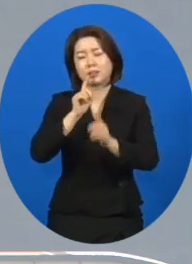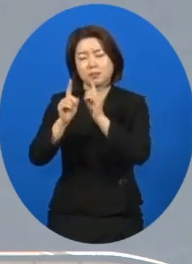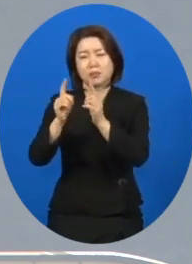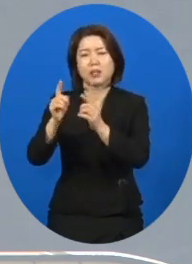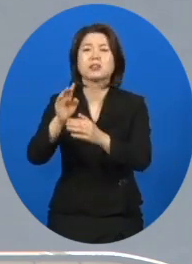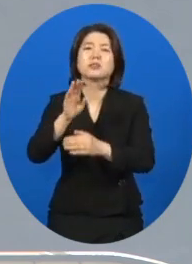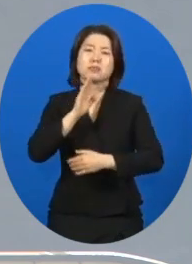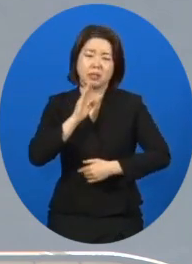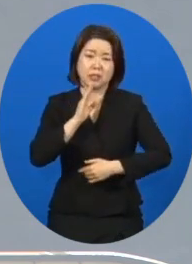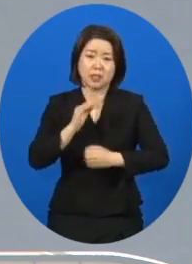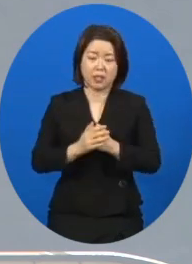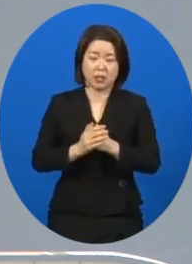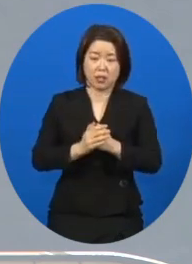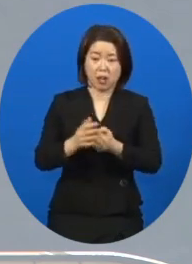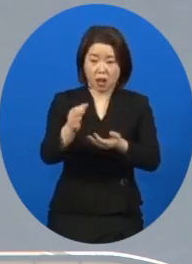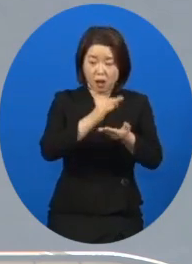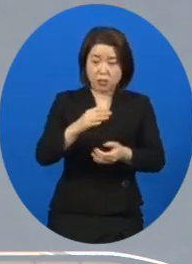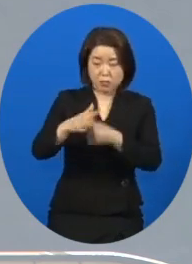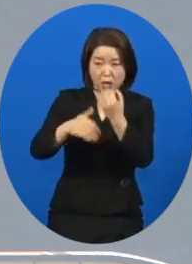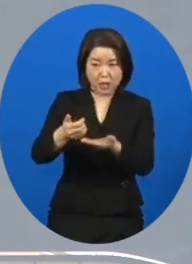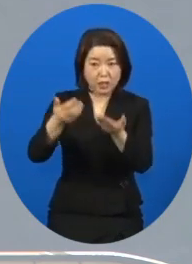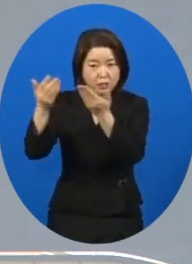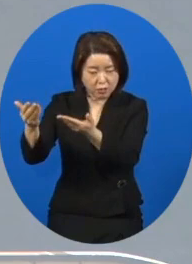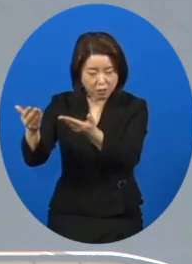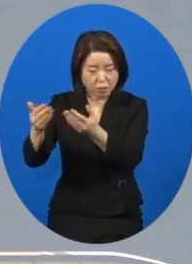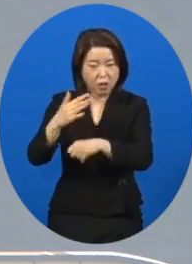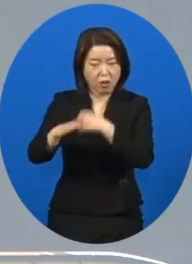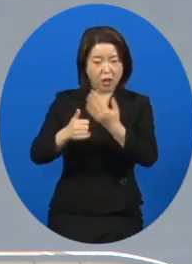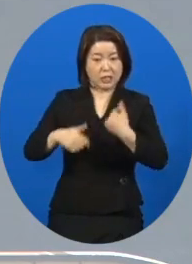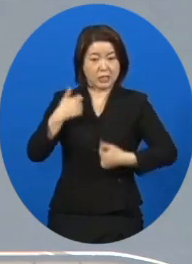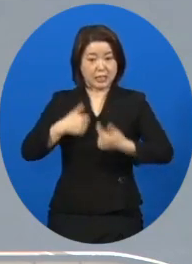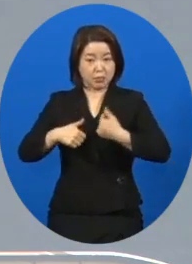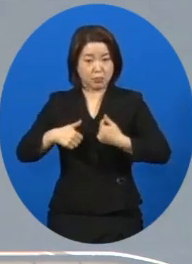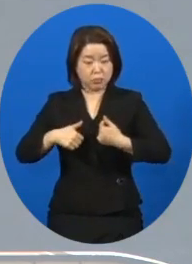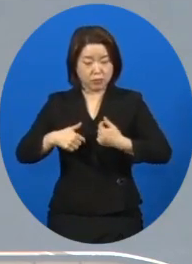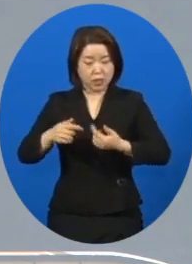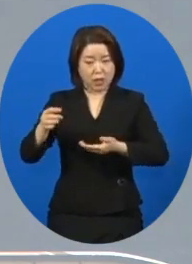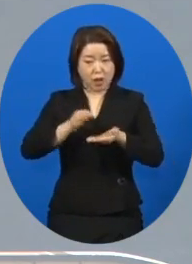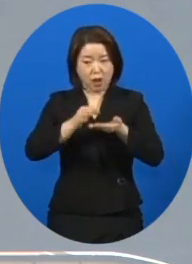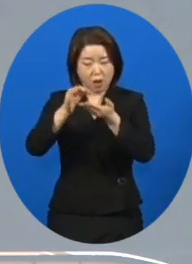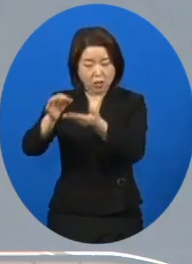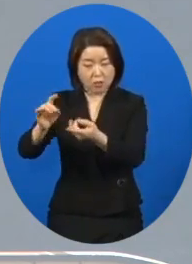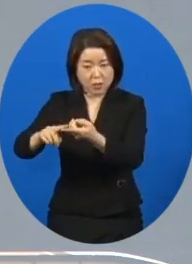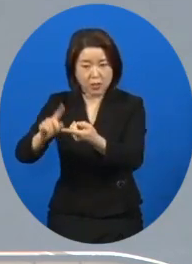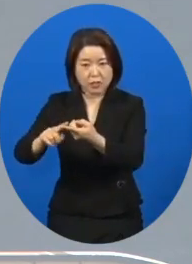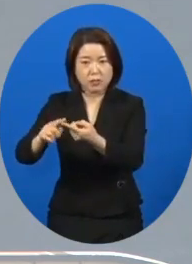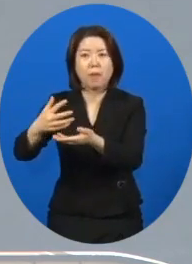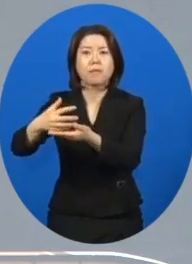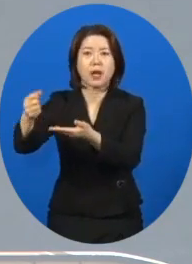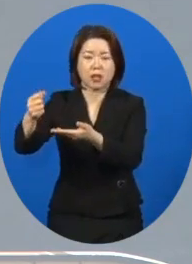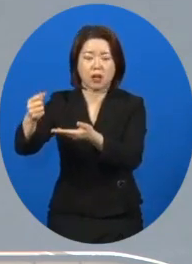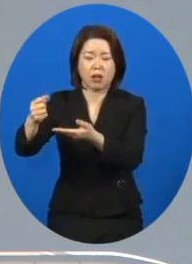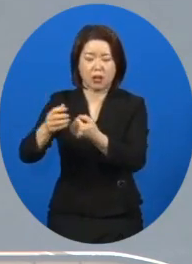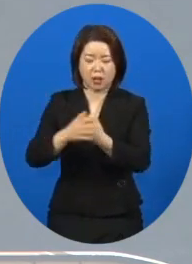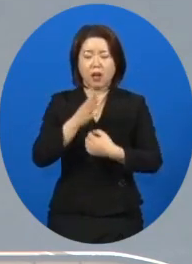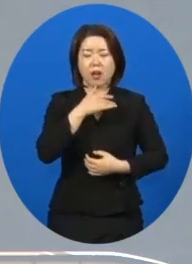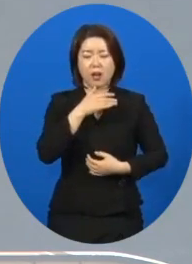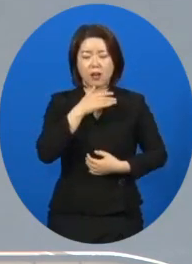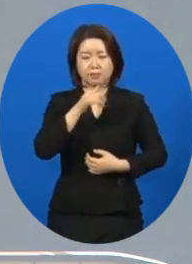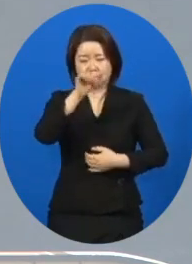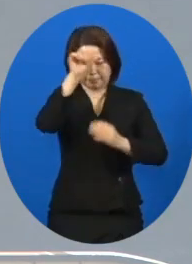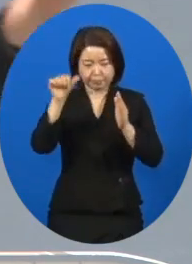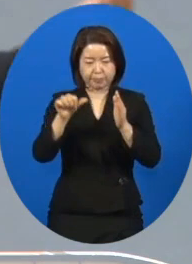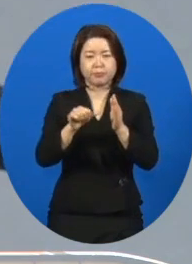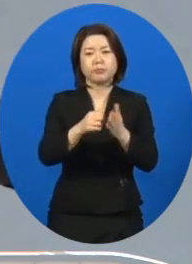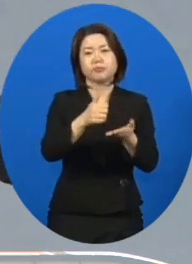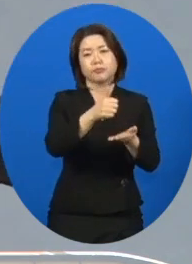드리는 거고 하나님은 기쁨으로 하는 것만 받으신다. 그래서 장로님들과 의논을 했습니다.